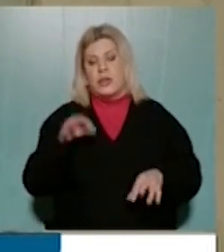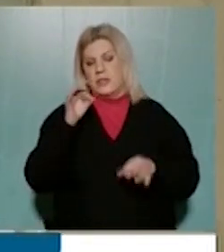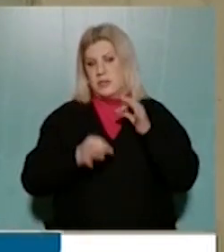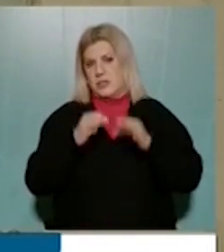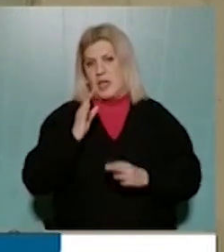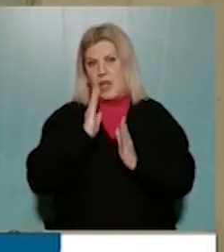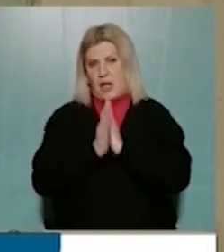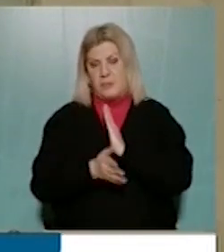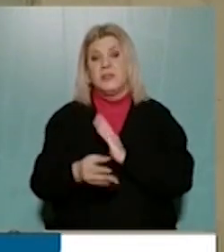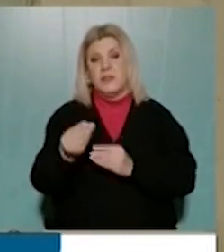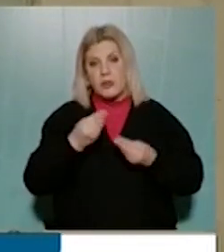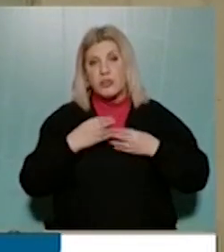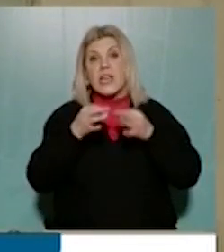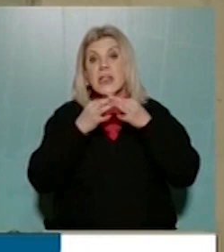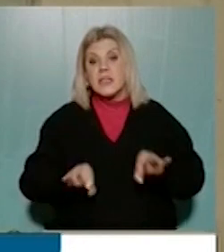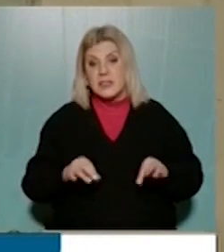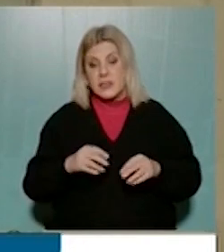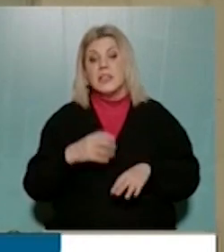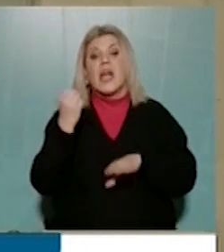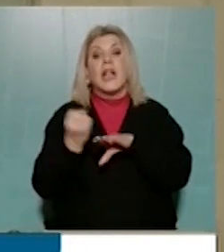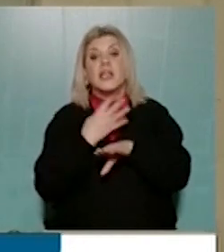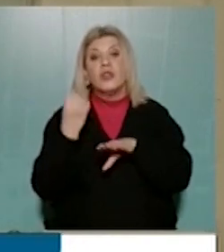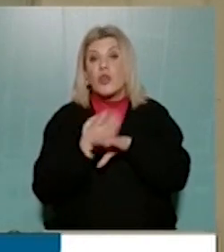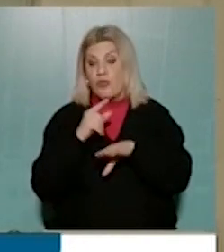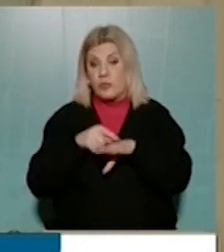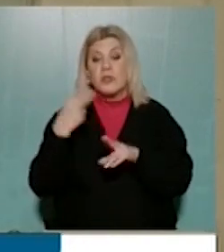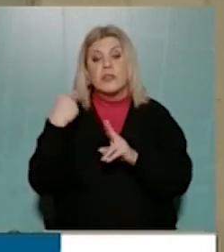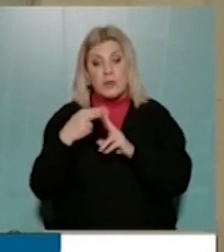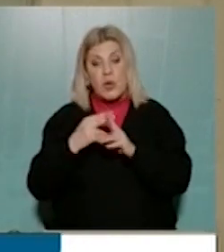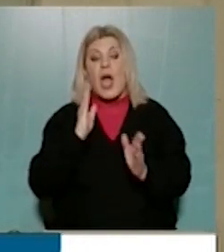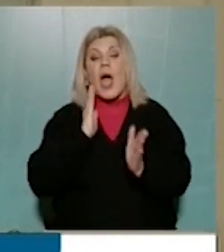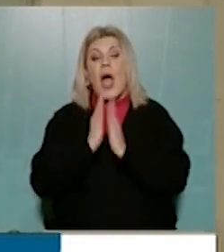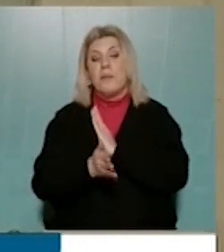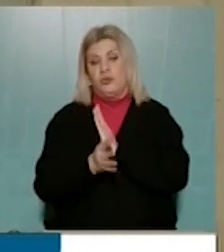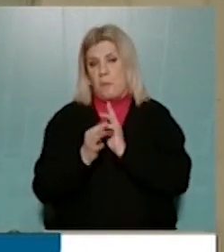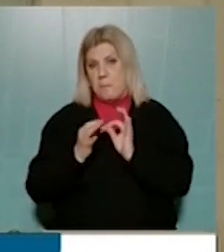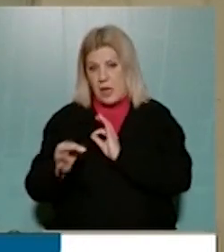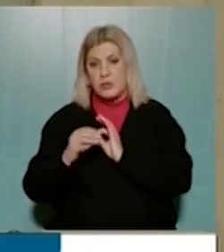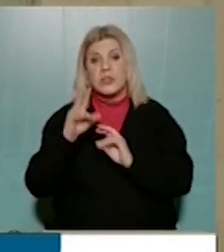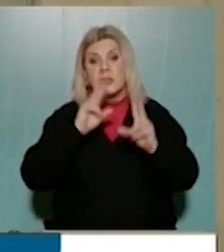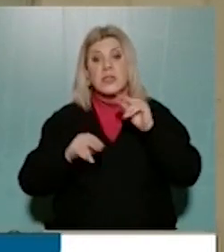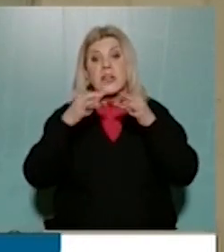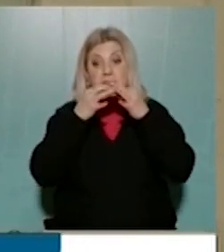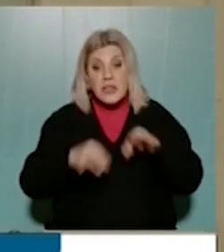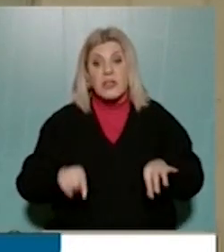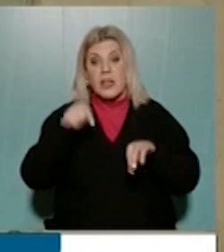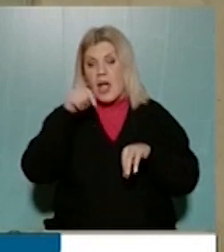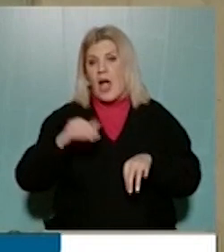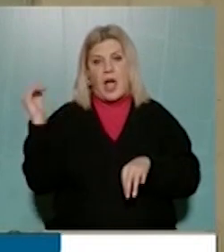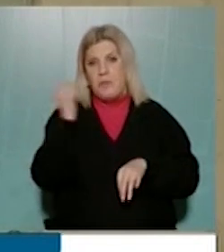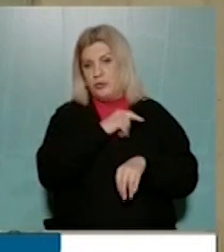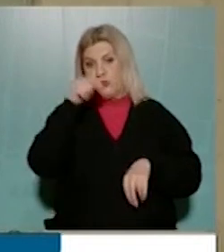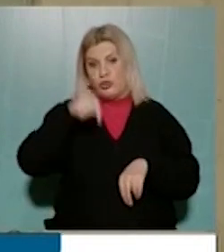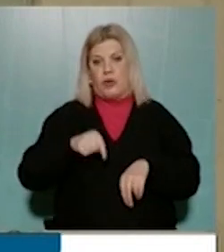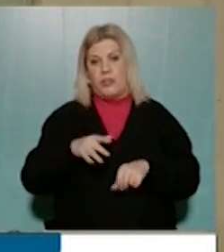άμεσα και να βρεθούν λύσεις για την κίνηση των σεων φόρων το πιο κρίσιμο και άμεσο μέτρο πρέπει να συζητηθεί και να λυθεί να λυθούν άμεσα μέτρα